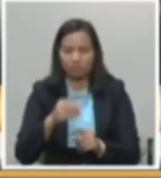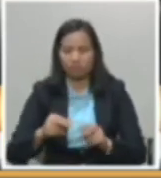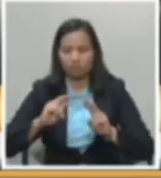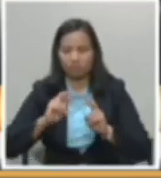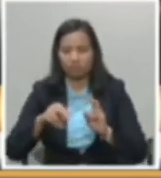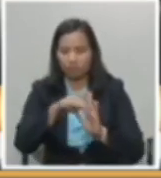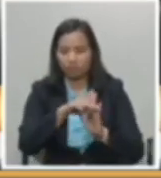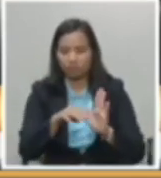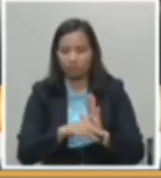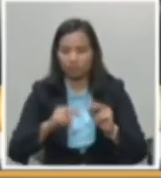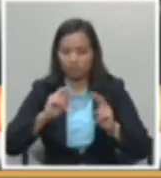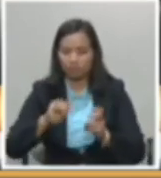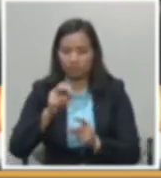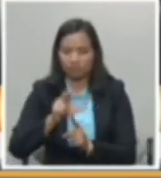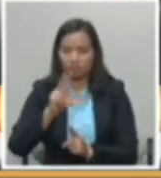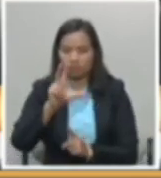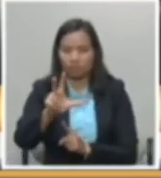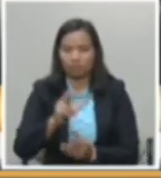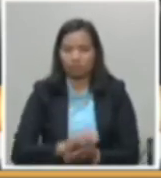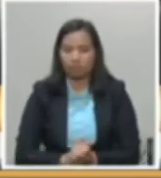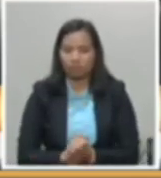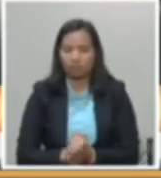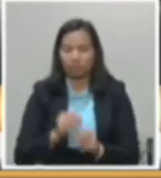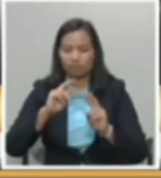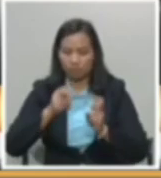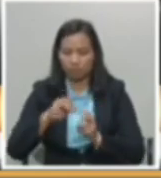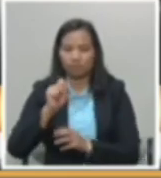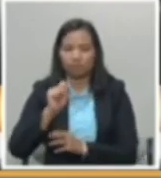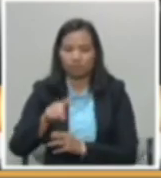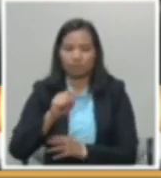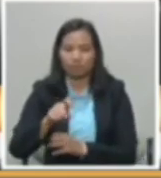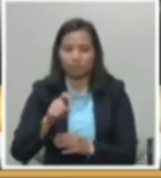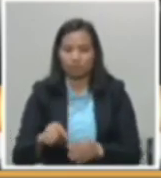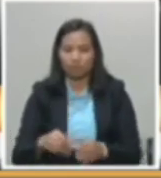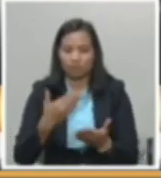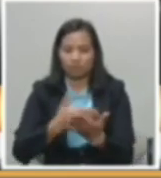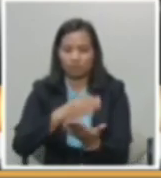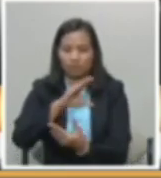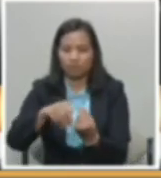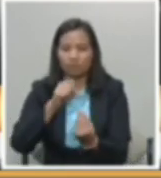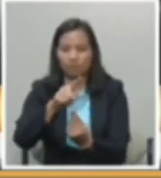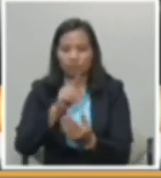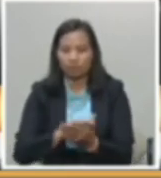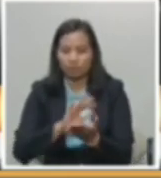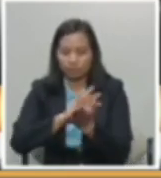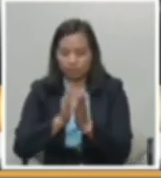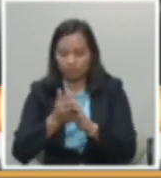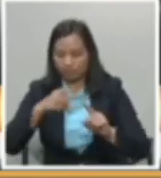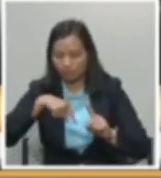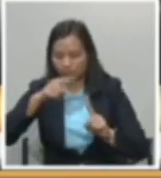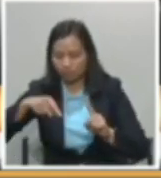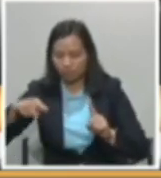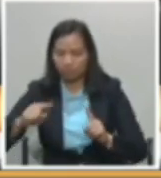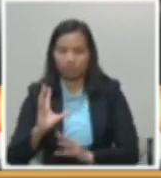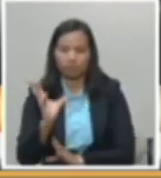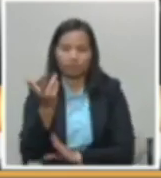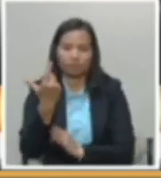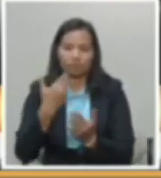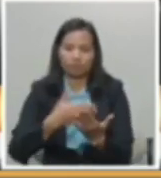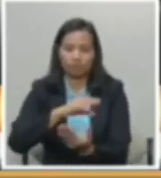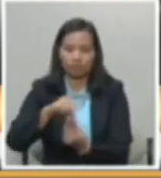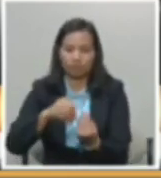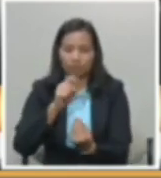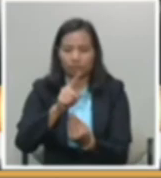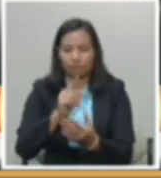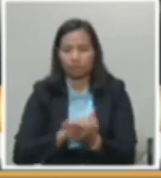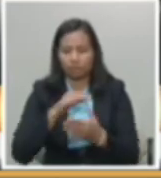3ดิฉันเน้นคำว่าเร่งด่วนนะคะมาตรการเศรษฐกิจเพื่อรองรับความผันผวนของเศรษฐกิจโลกท่านก็ได้ระบุว่า